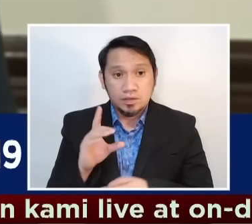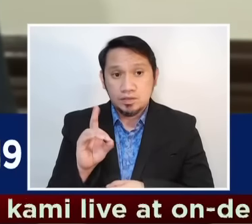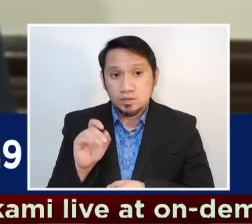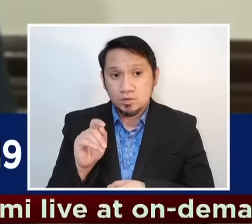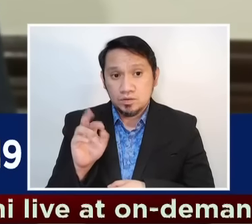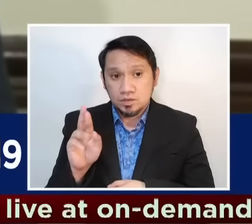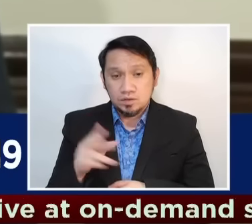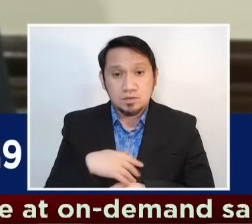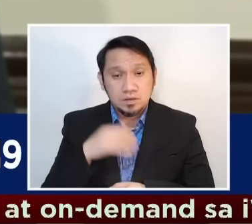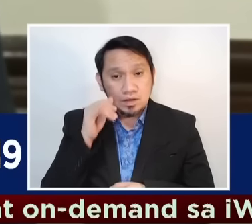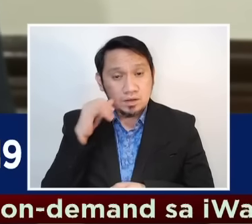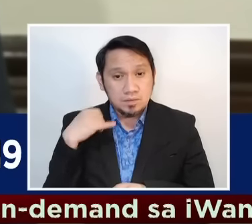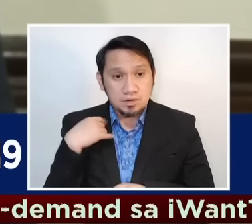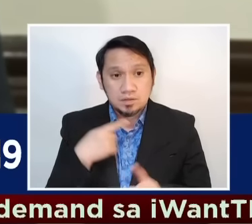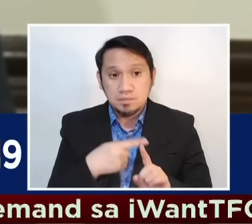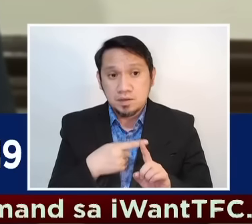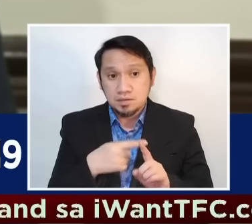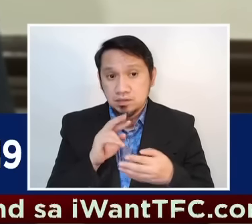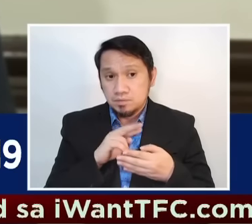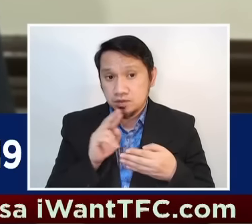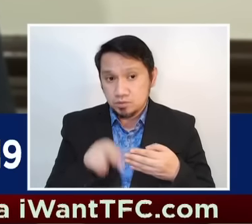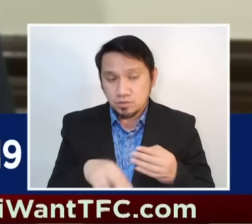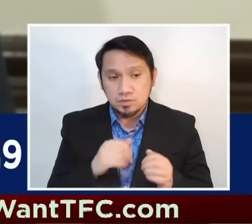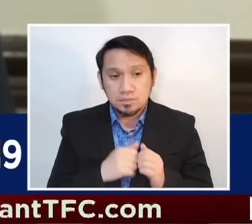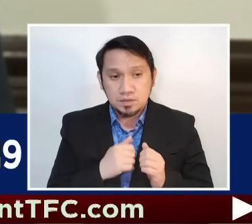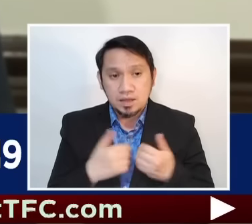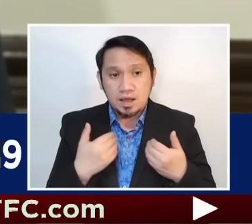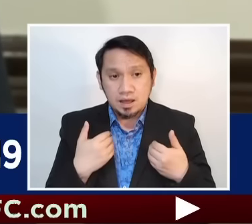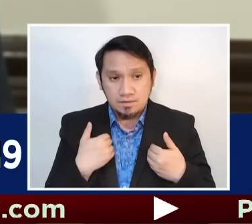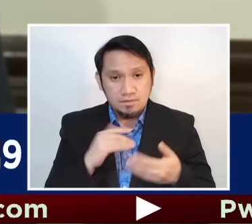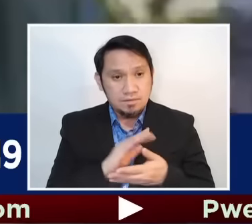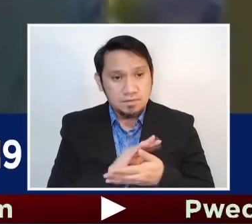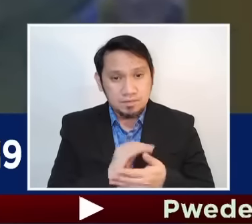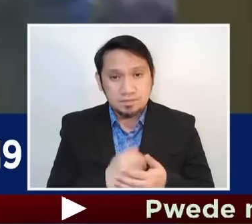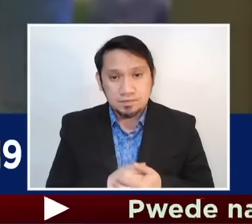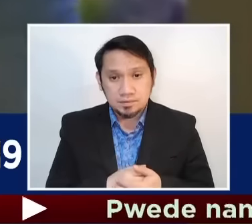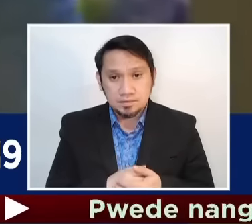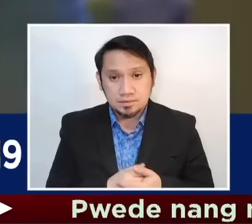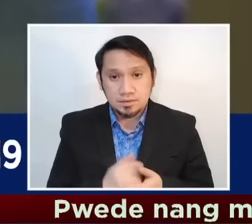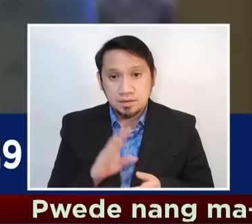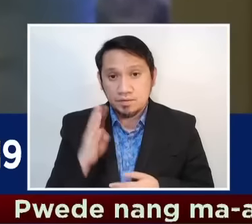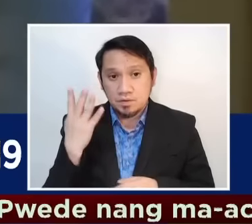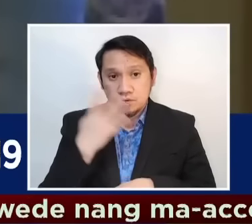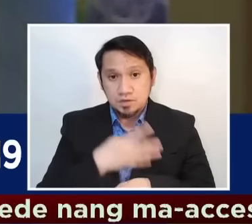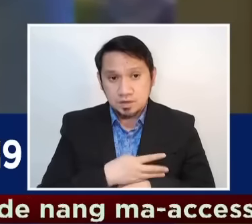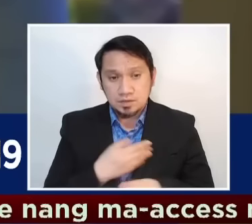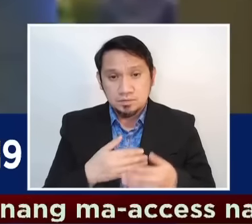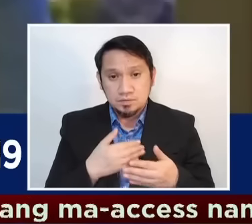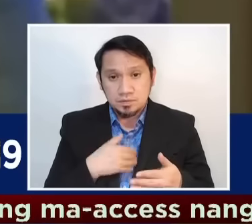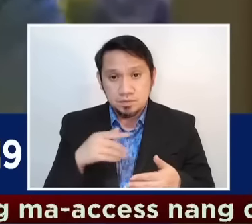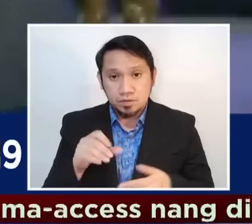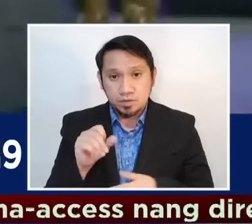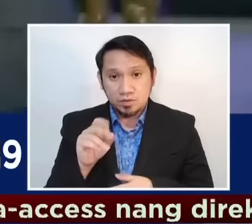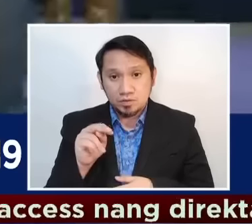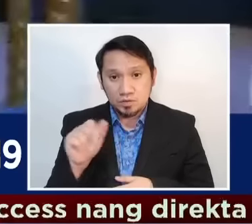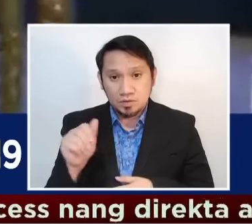lumabas kahapon ang positibong resulta ng RT-PCR test ni Bautista 4 araw bago ang sona ng